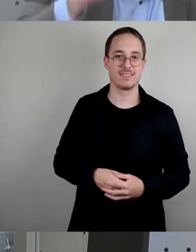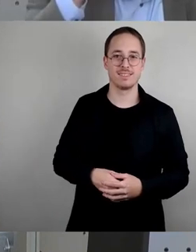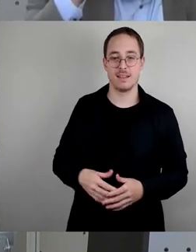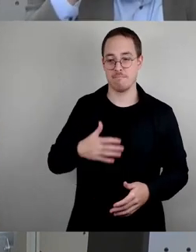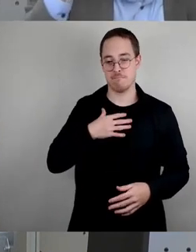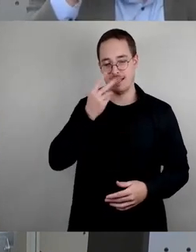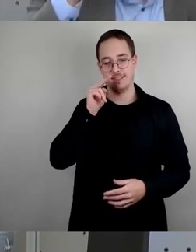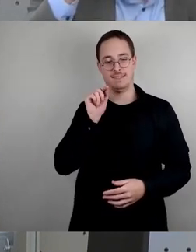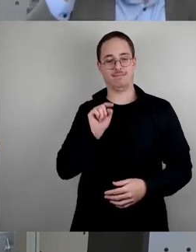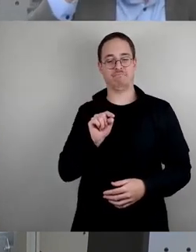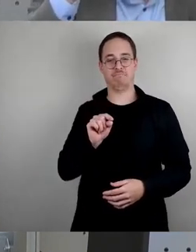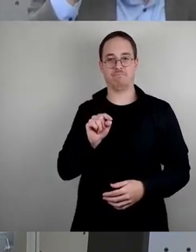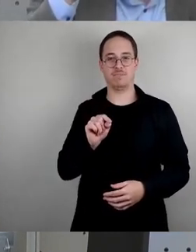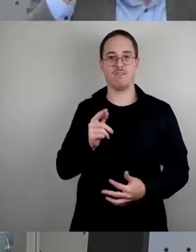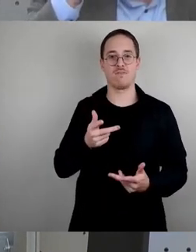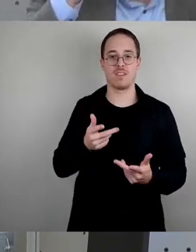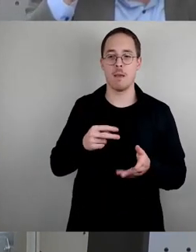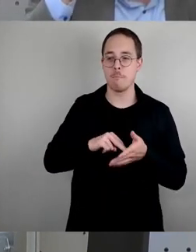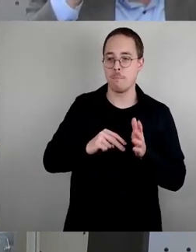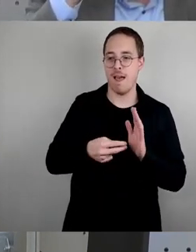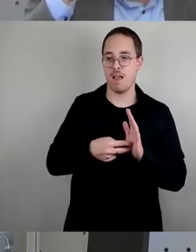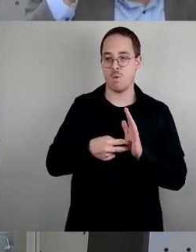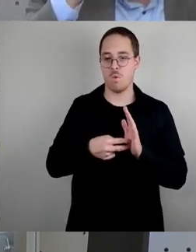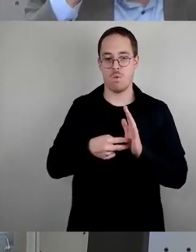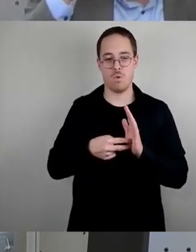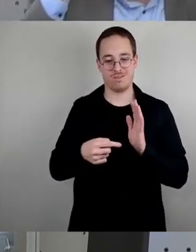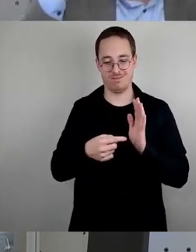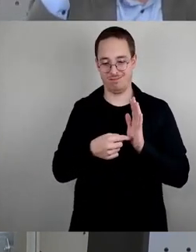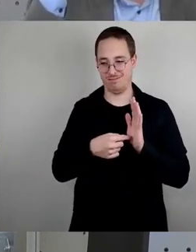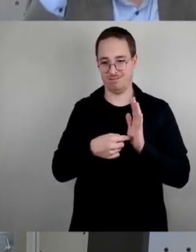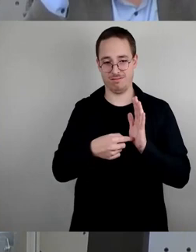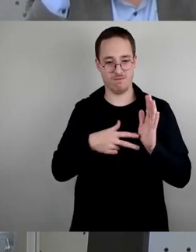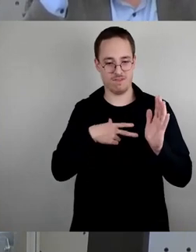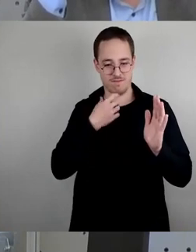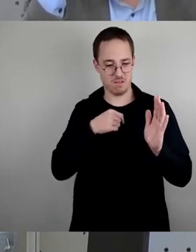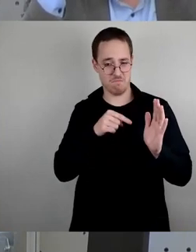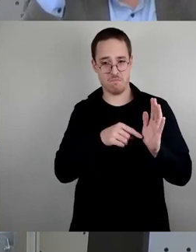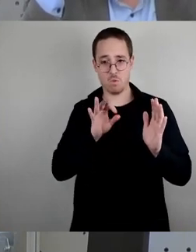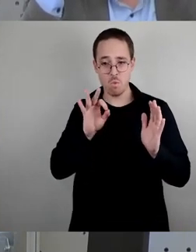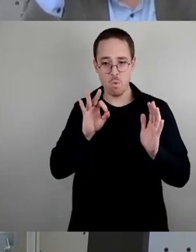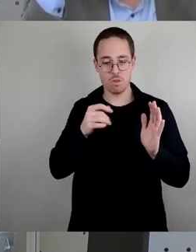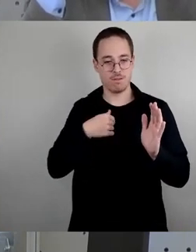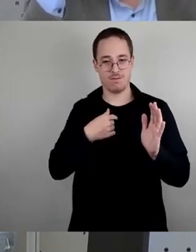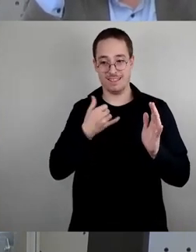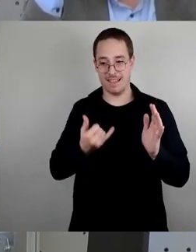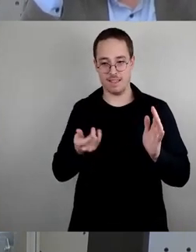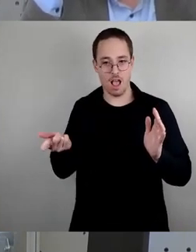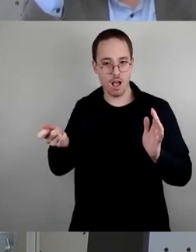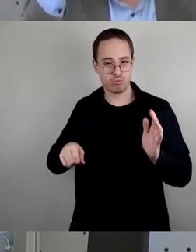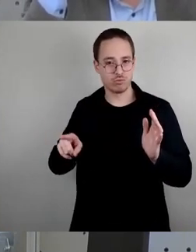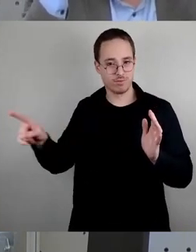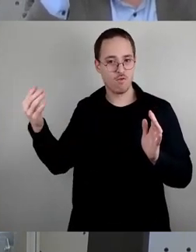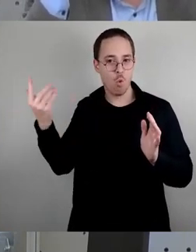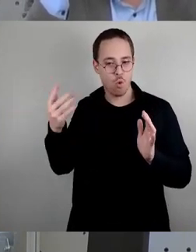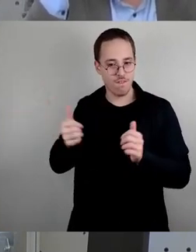Fragezeichen an die Genehmigungsfähigkeit dieser Planung. Und ich freue mich darauf, wenn wir irgendwann zu gegebener Zeit hier noch ein paar extra Runden auch drehen. Ich